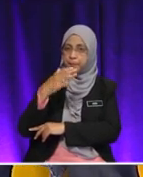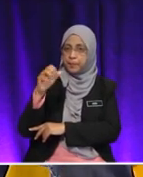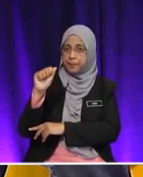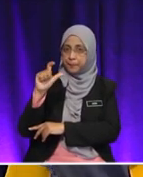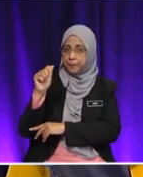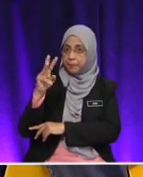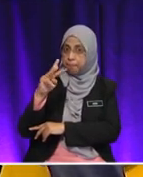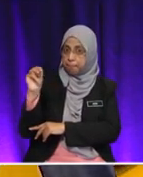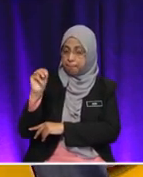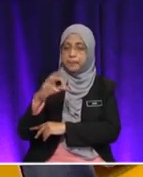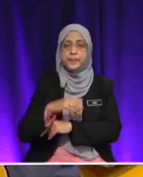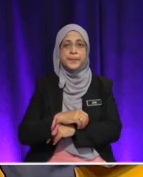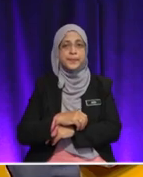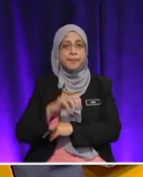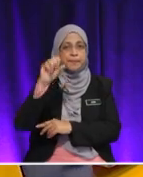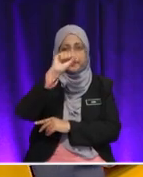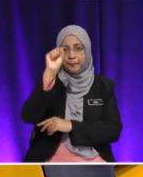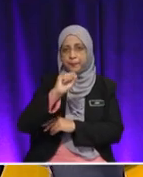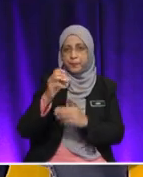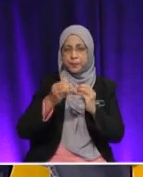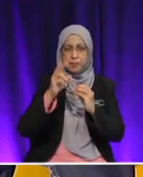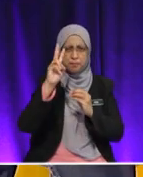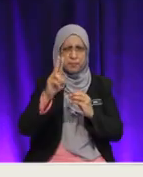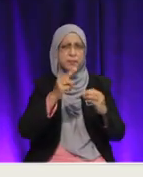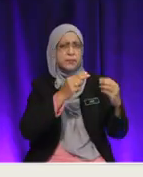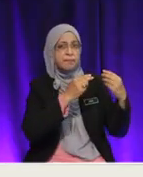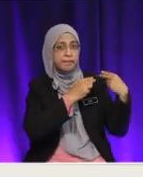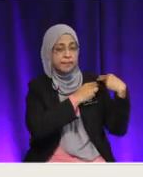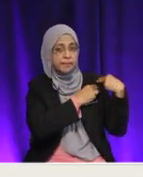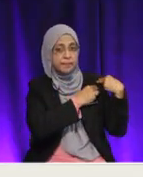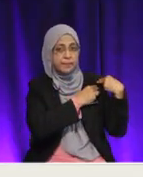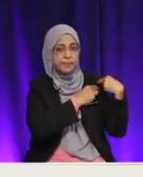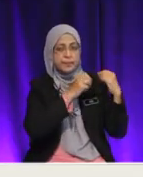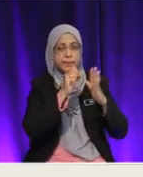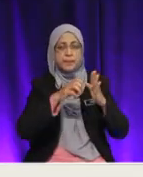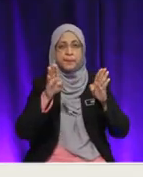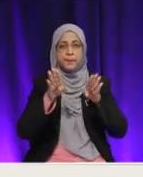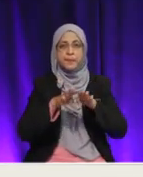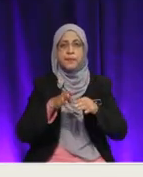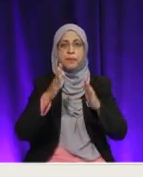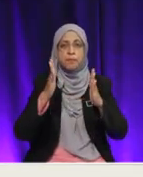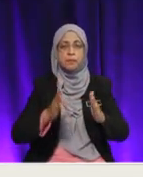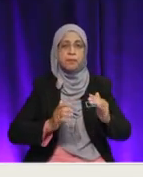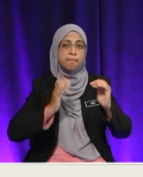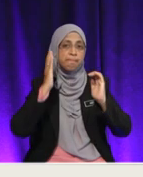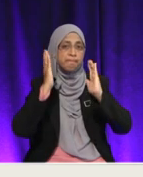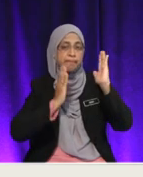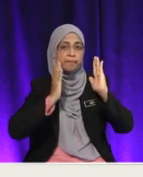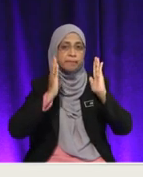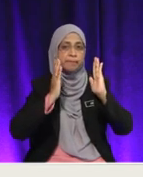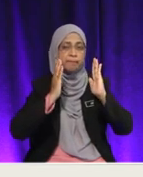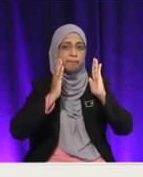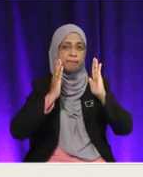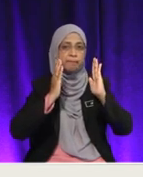yang kedua tanggung jawab anda sebagai warga negara terhadap alam sekitar Apakah